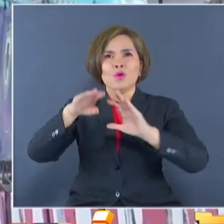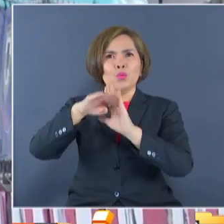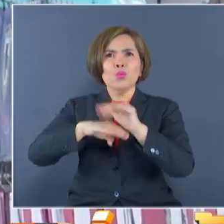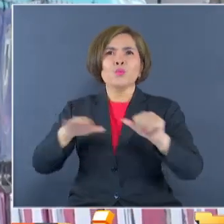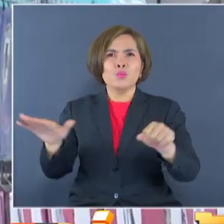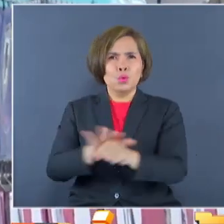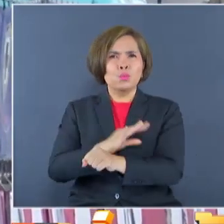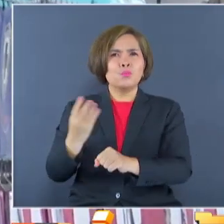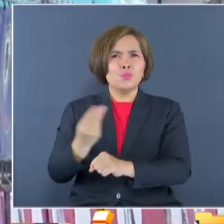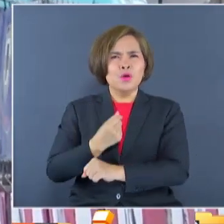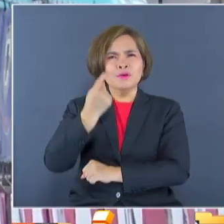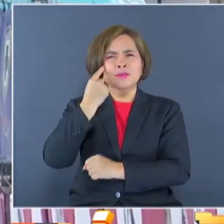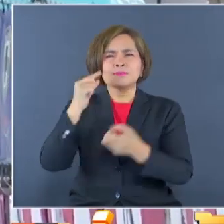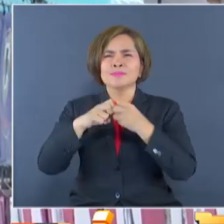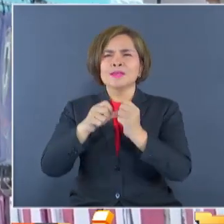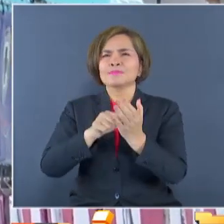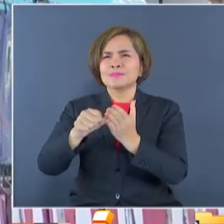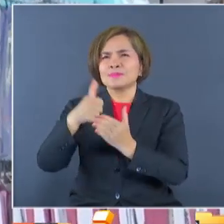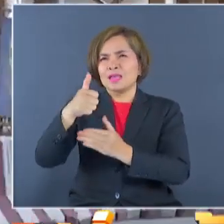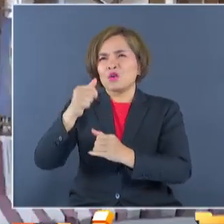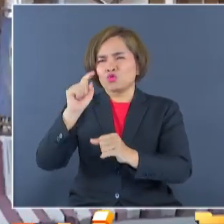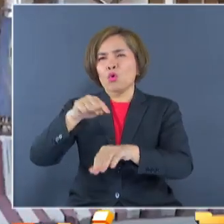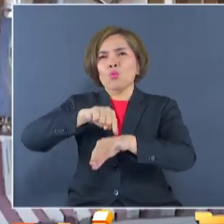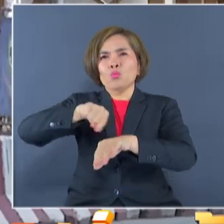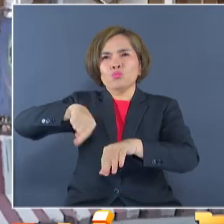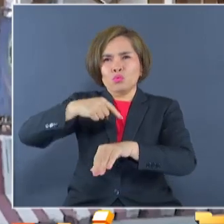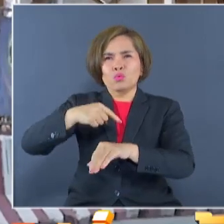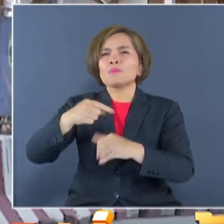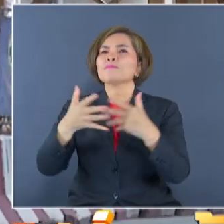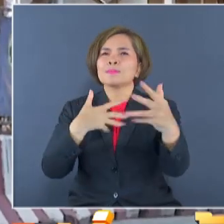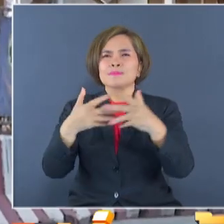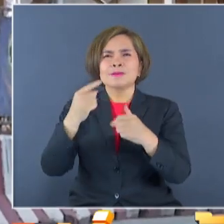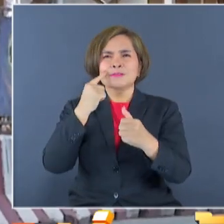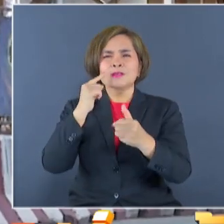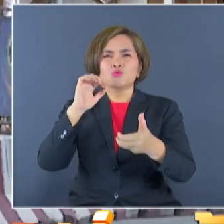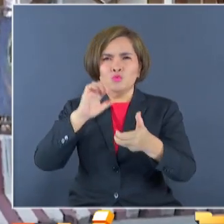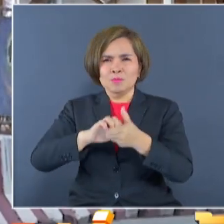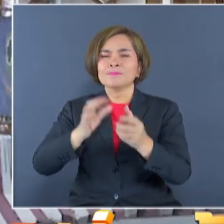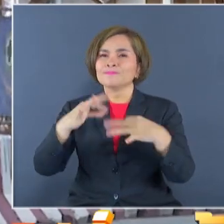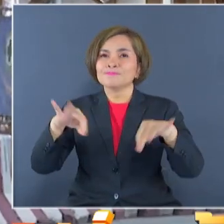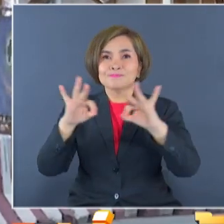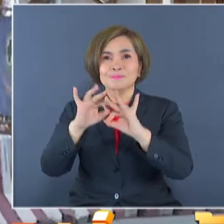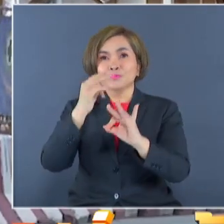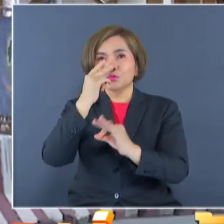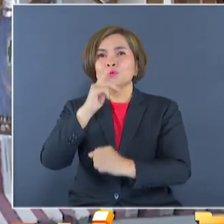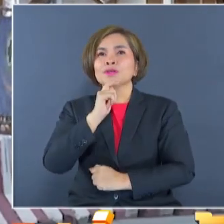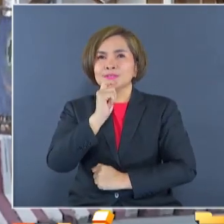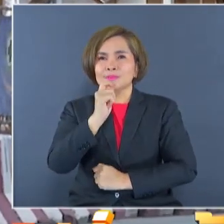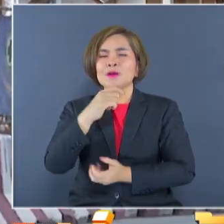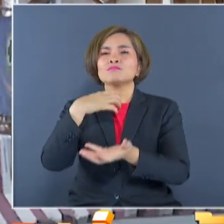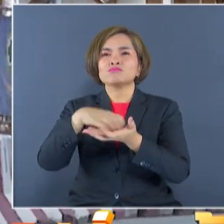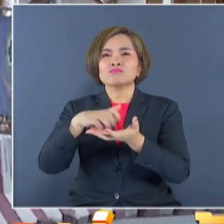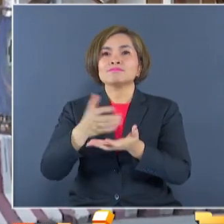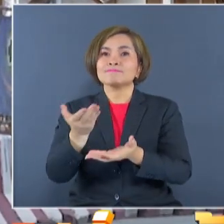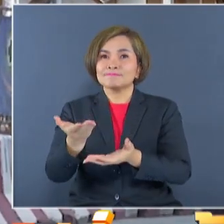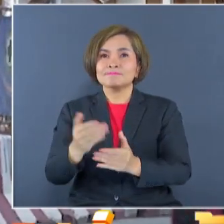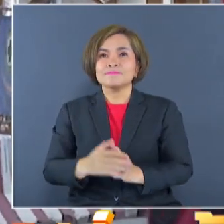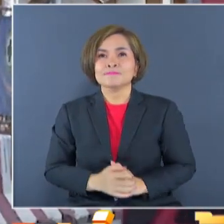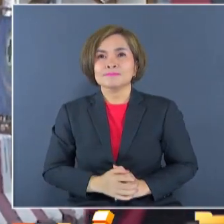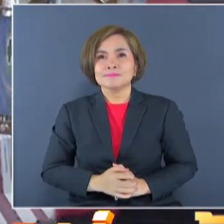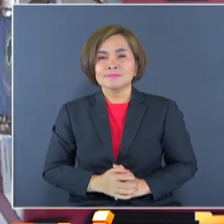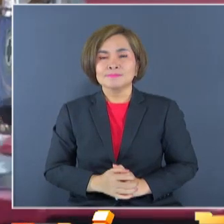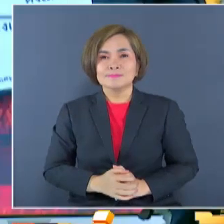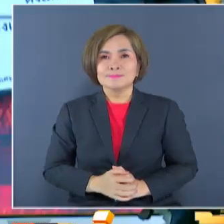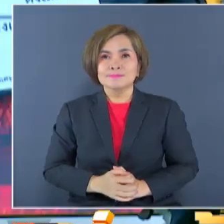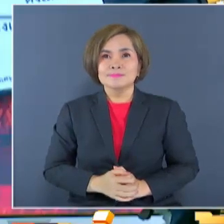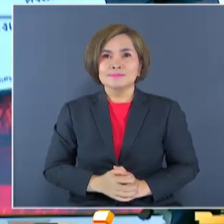สุดท้าย จะแ้ปัหาทกอย่างได้ แ้วาต้ใช้เวลาก็ตามนะคร ไปฟงเสงคณสามารถ ราชผลศึรอฐอ Chanelำภฐการกร่มเทพ as a